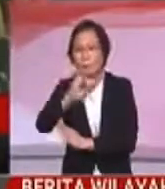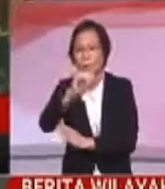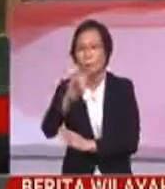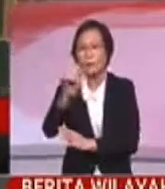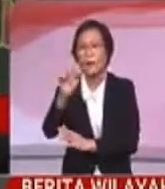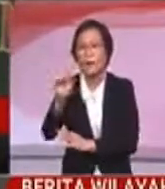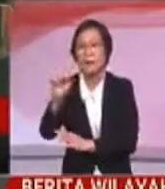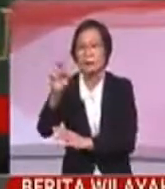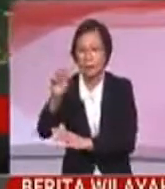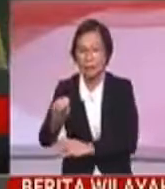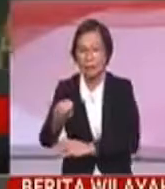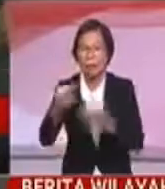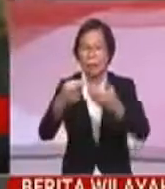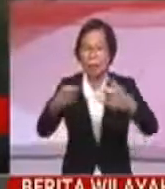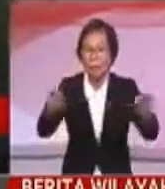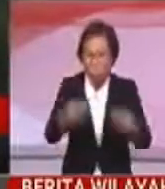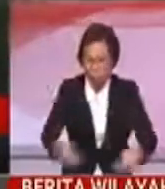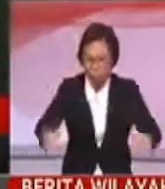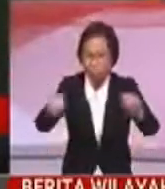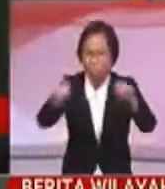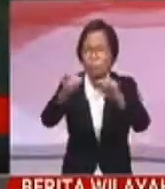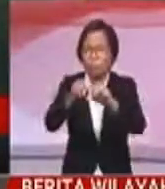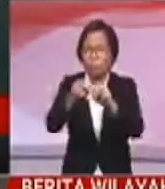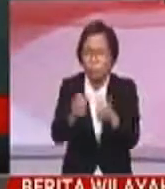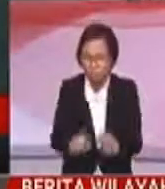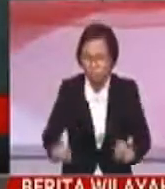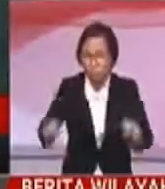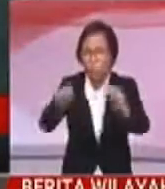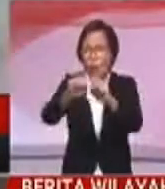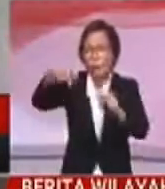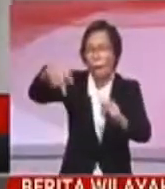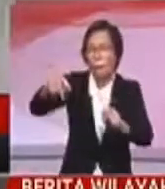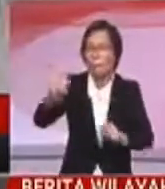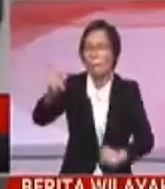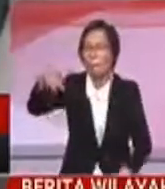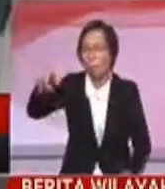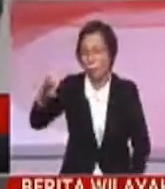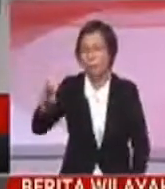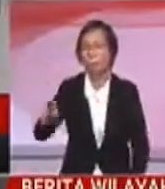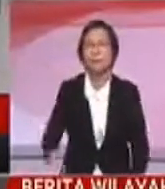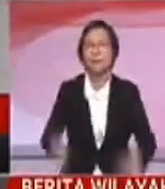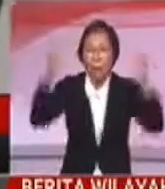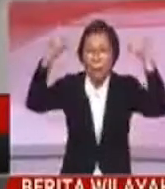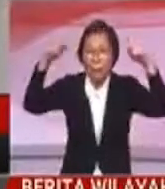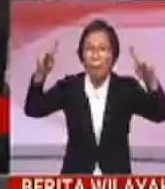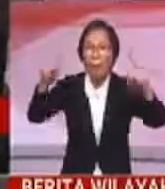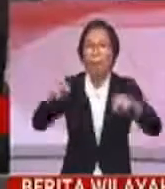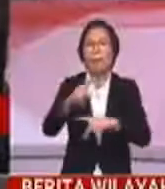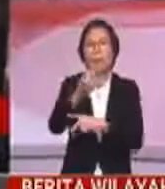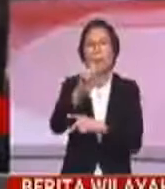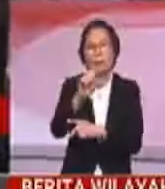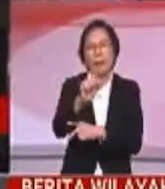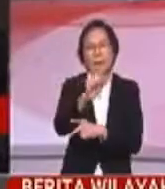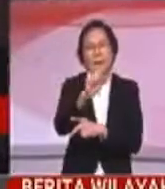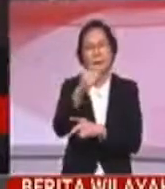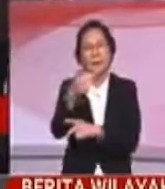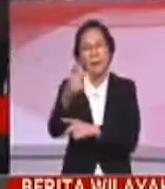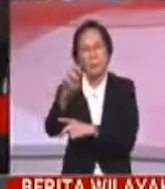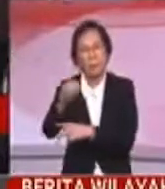prasmanan Surau Hidayatul Solihin dia ltv Papar sementara itu pengaruh suruhanjaya komunikasi dan multimedia